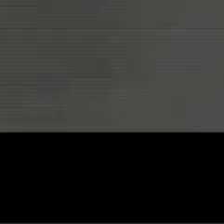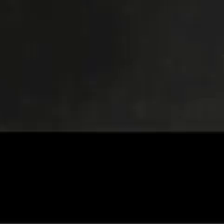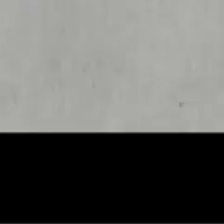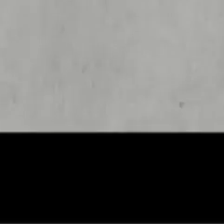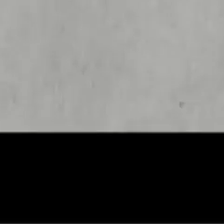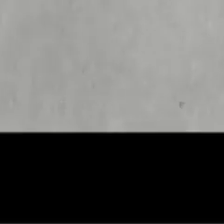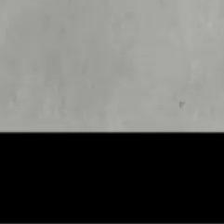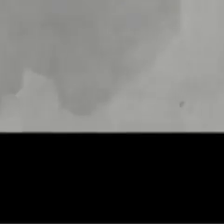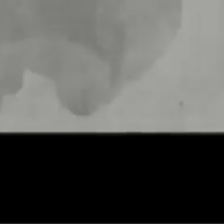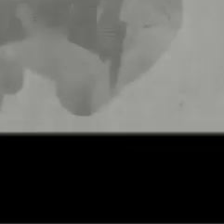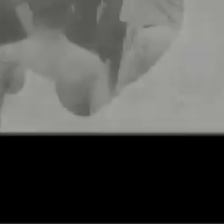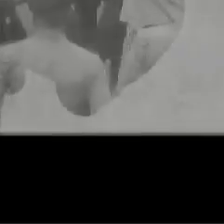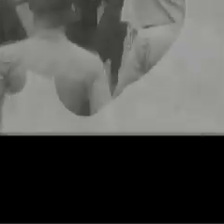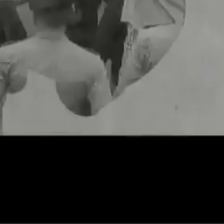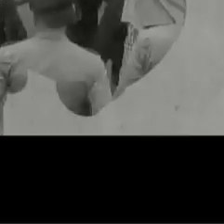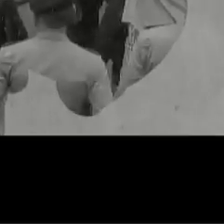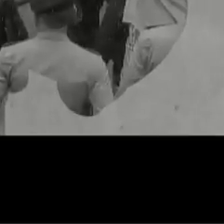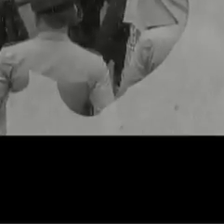sebelum fajar.